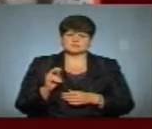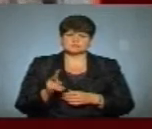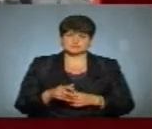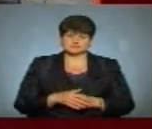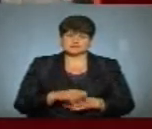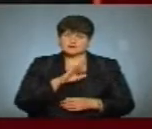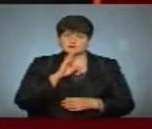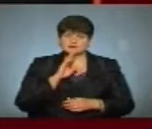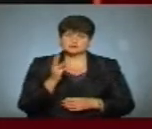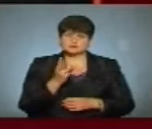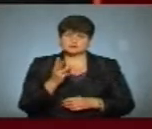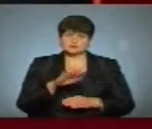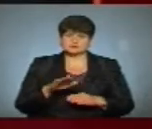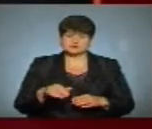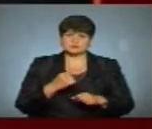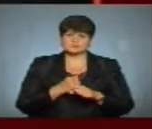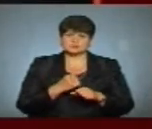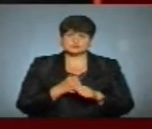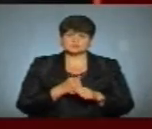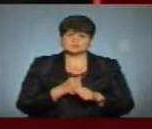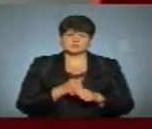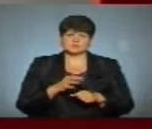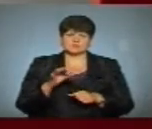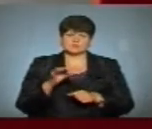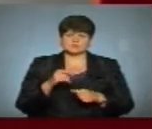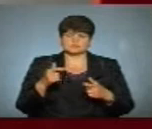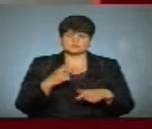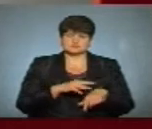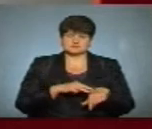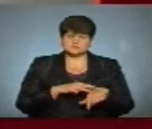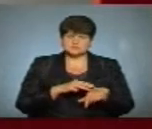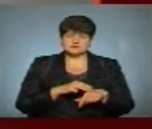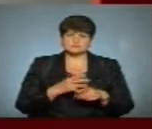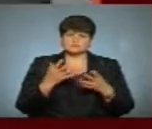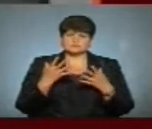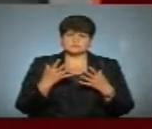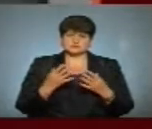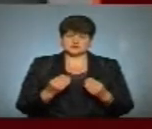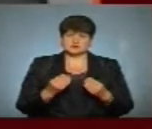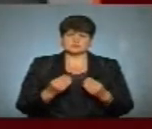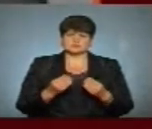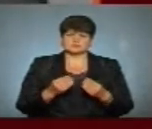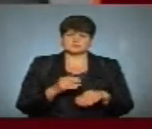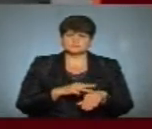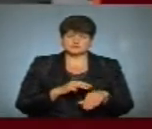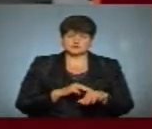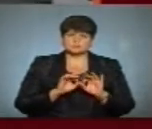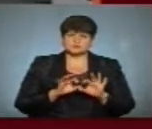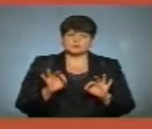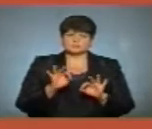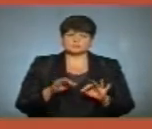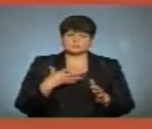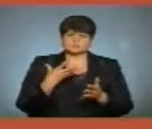Мати трьох дітей, яка працює дільничною офіцеркою. Тернополянка Катерина Бойко у день дільничного розповіла Суспільному про свою